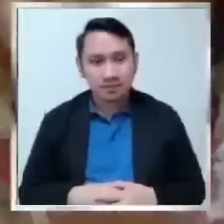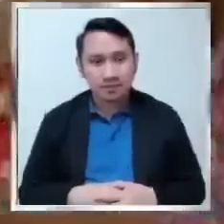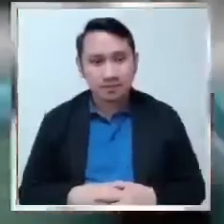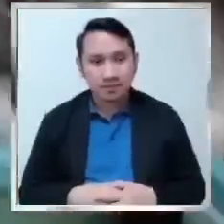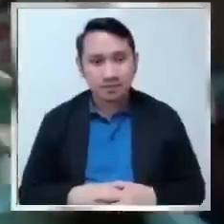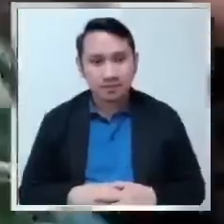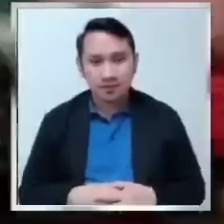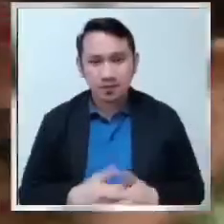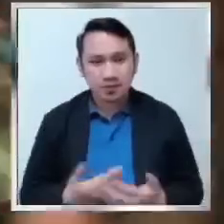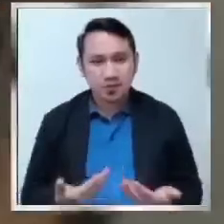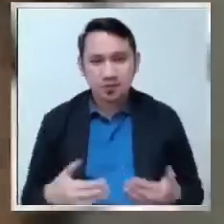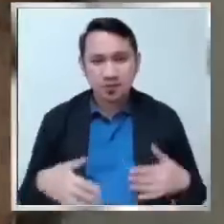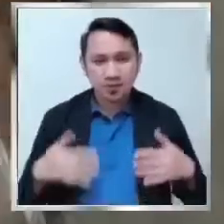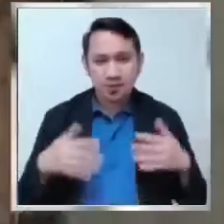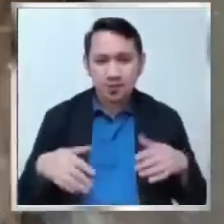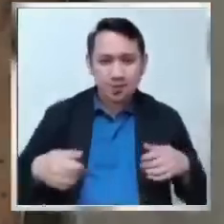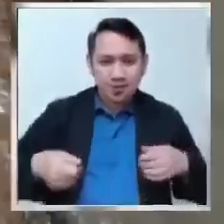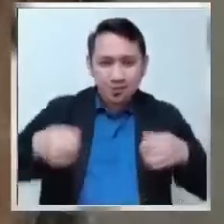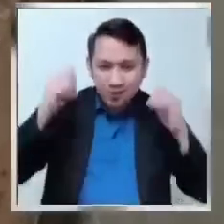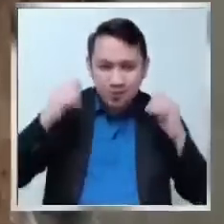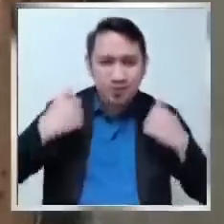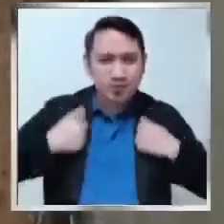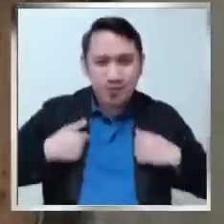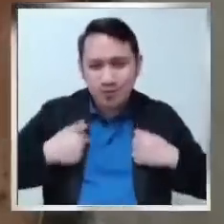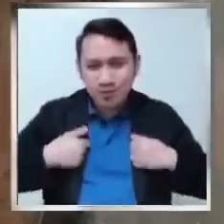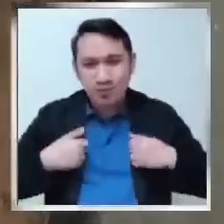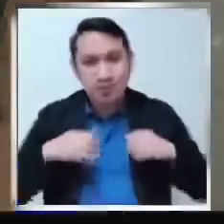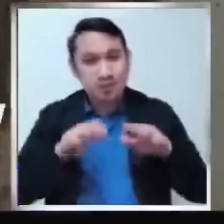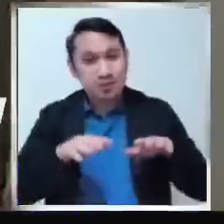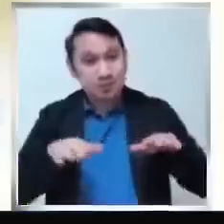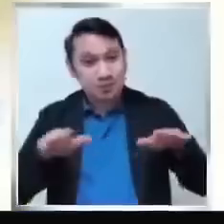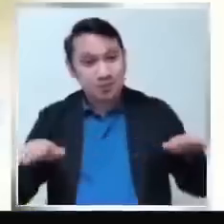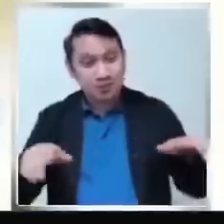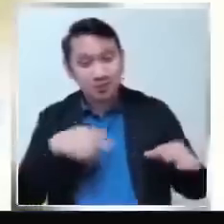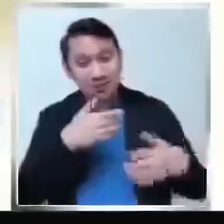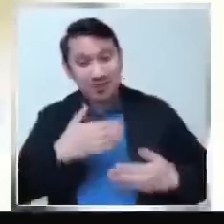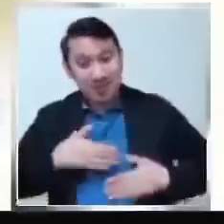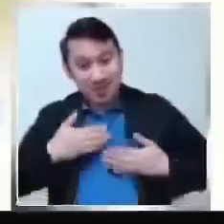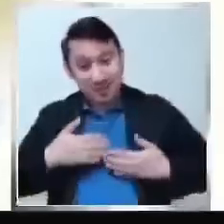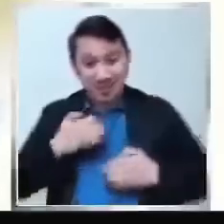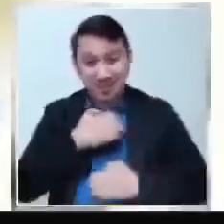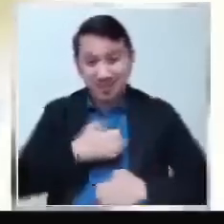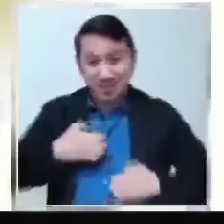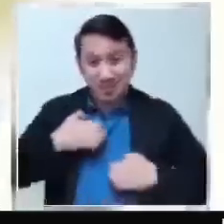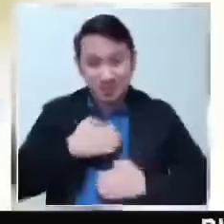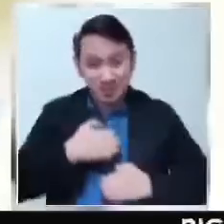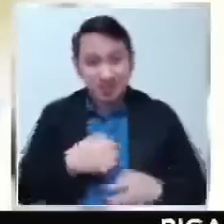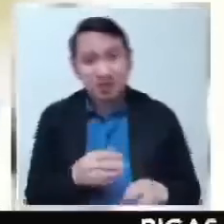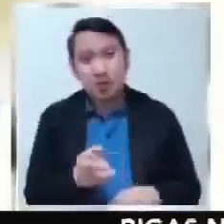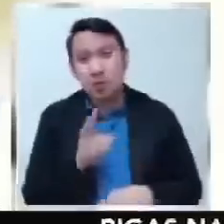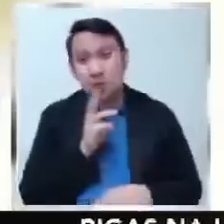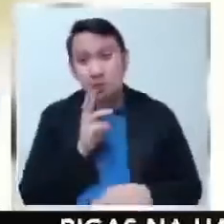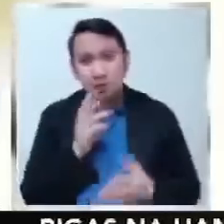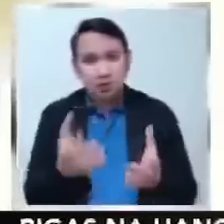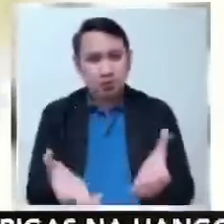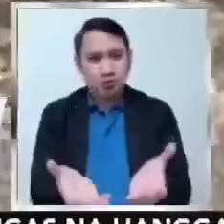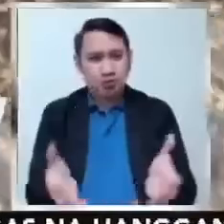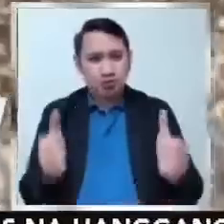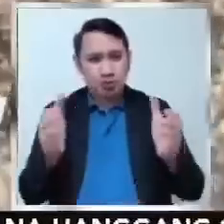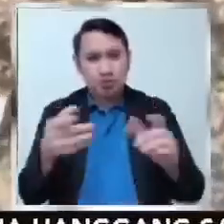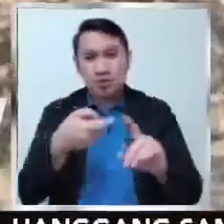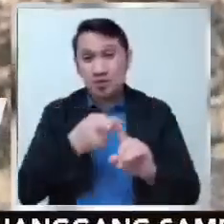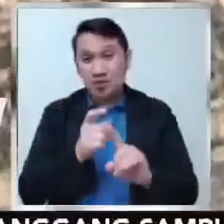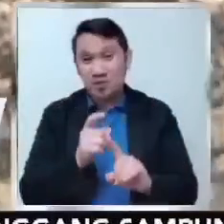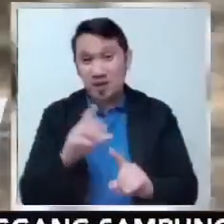Wantusawa ang paliligo ng mga batang ito nang datnan namin ng tanghaling tapat. Ang tubig sinasalok nila mula sa kanal. Nang